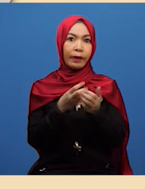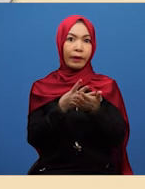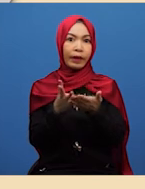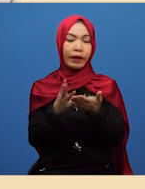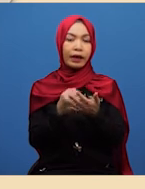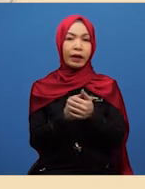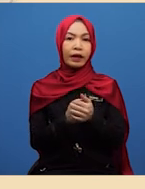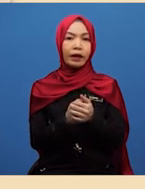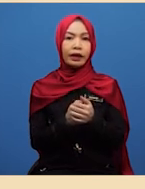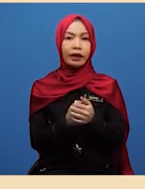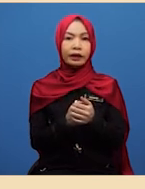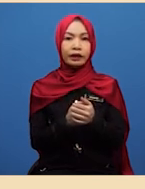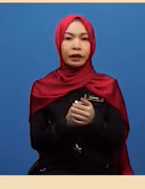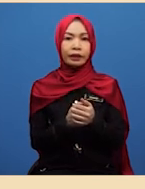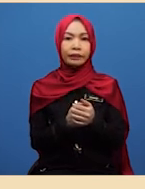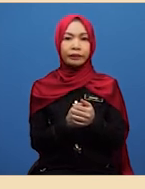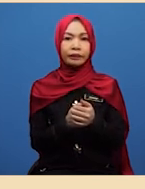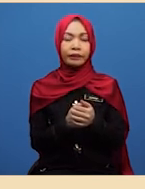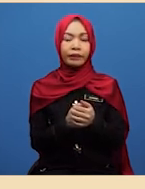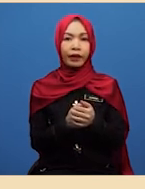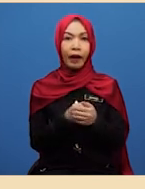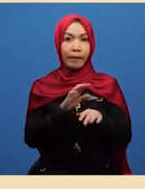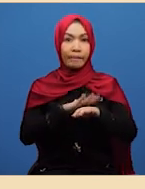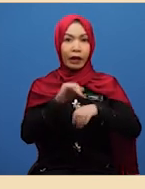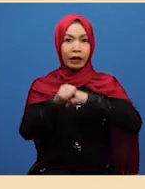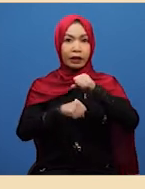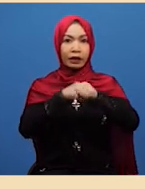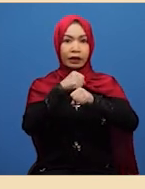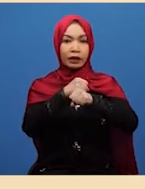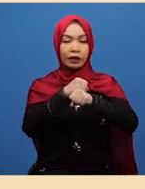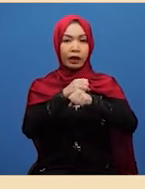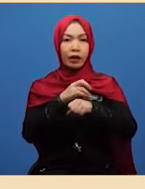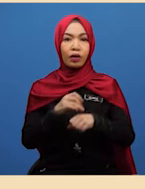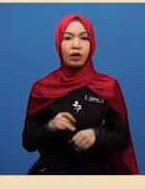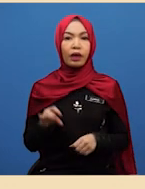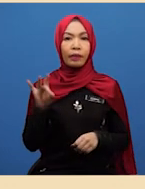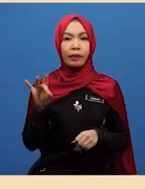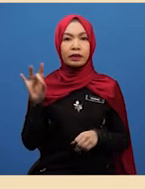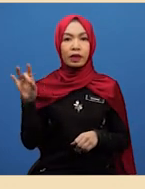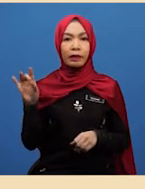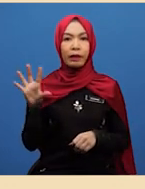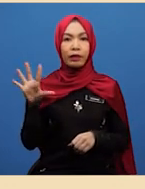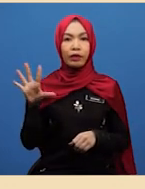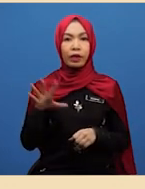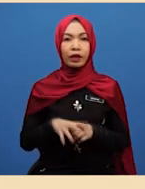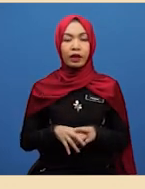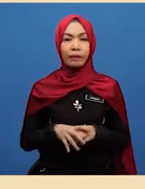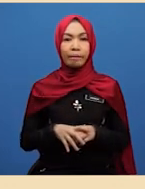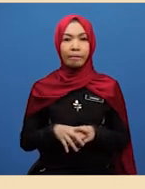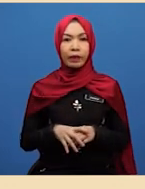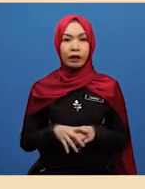$4,200 setahun. Pada tahun 1885, kawasan di Sungai